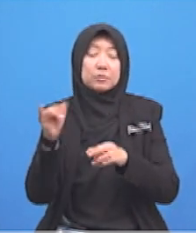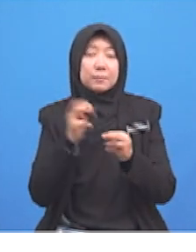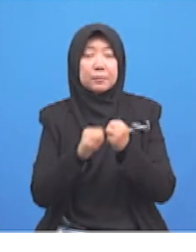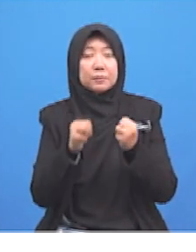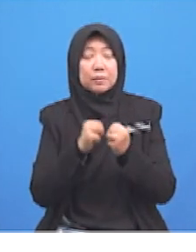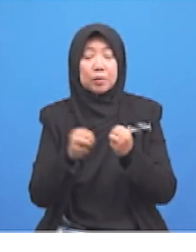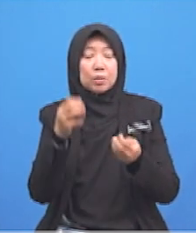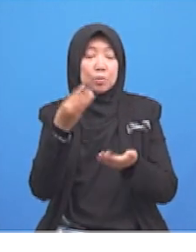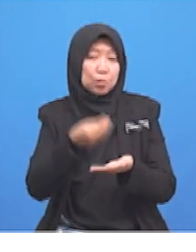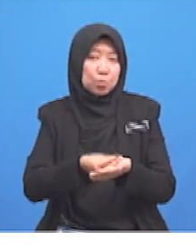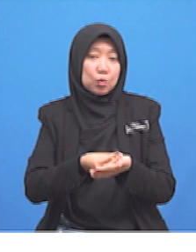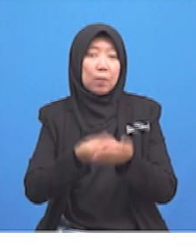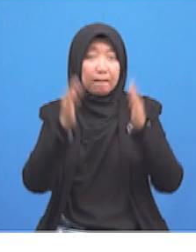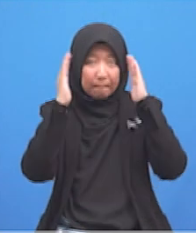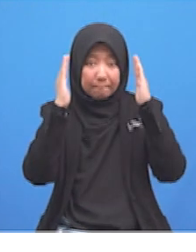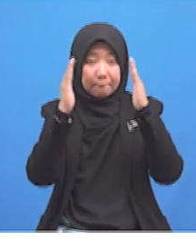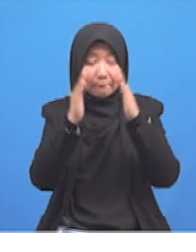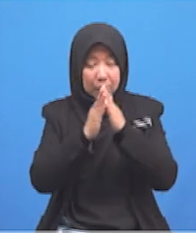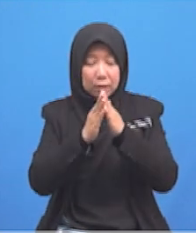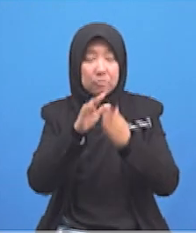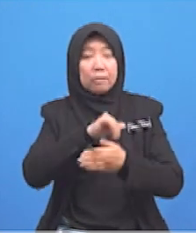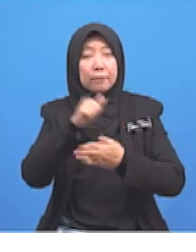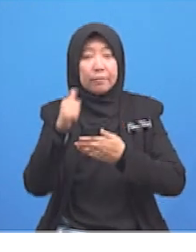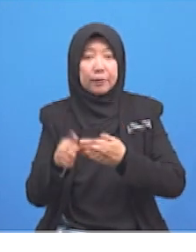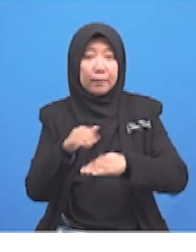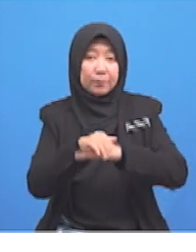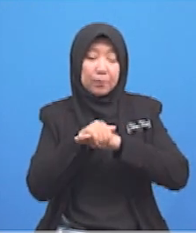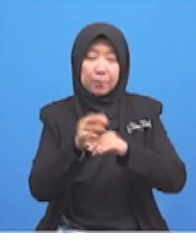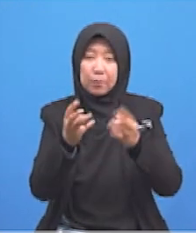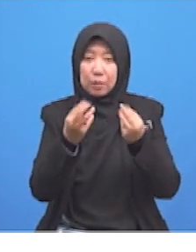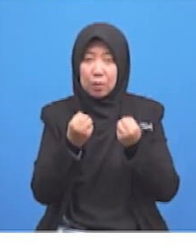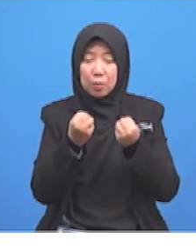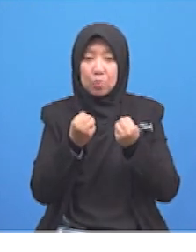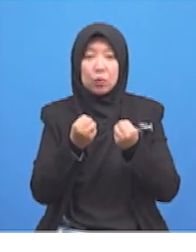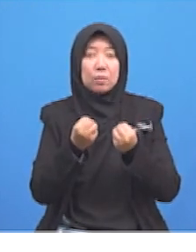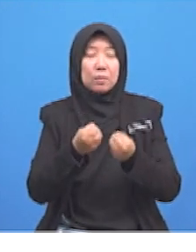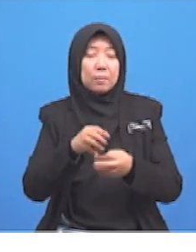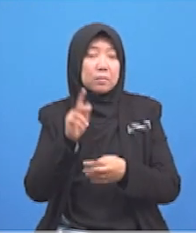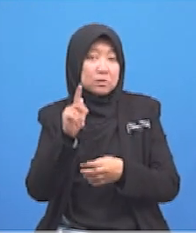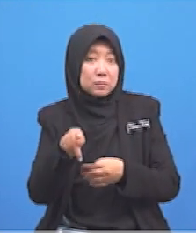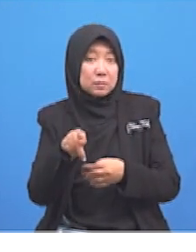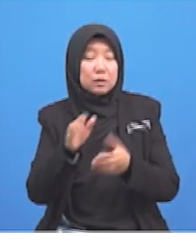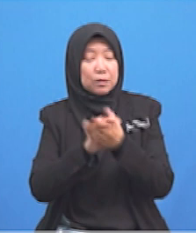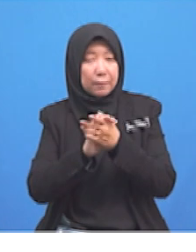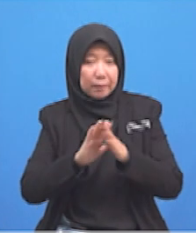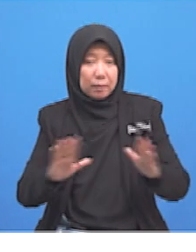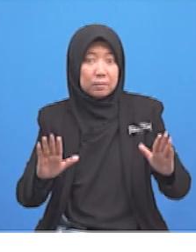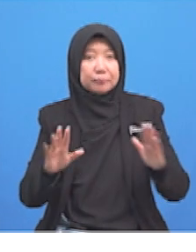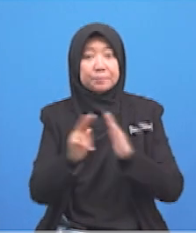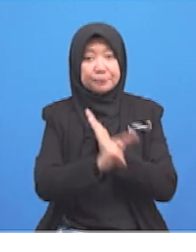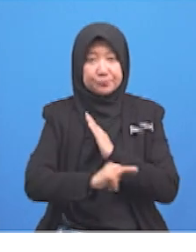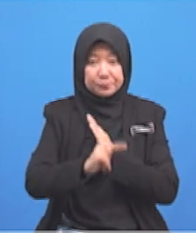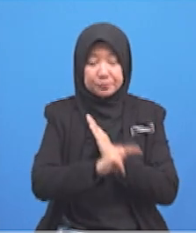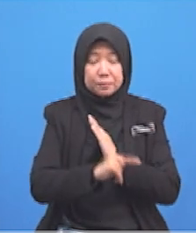kewangan Pahang. Akhir sekali, British mahu menjamin keselamatan negeri.